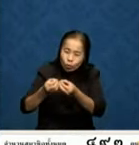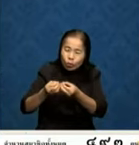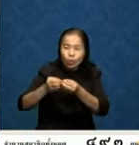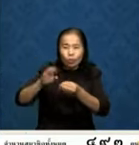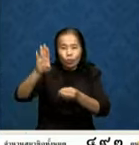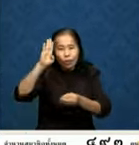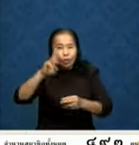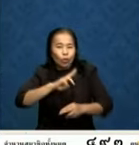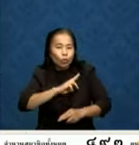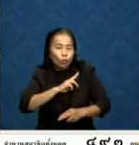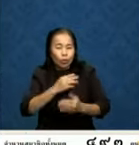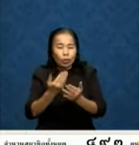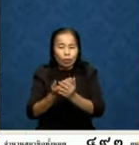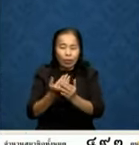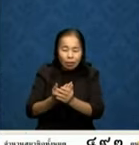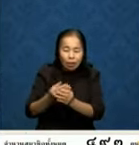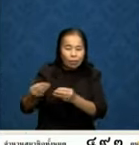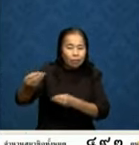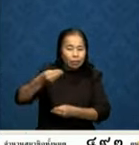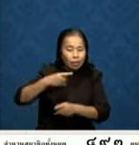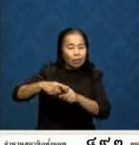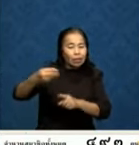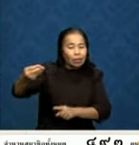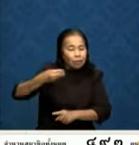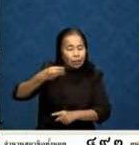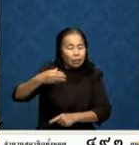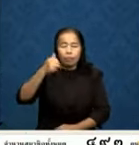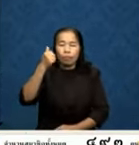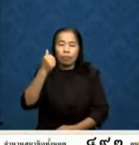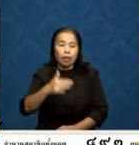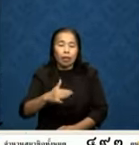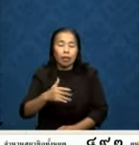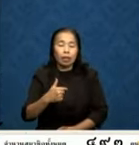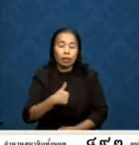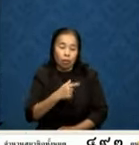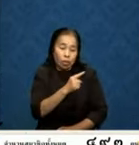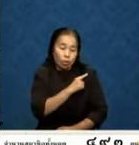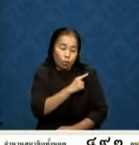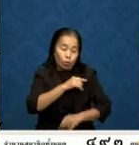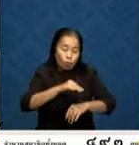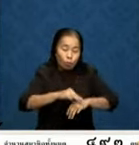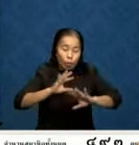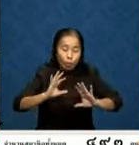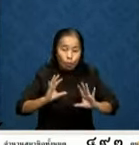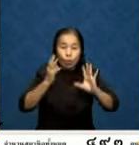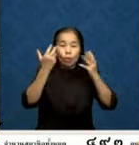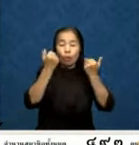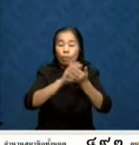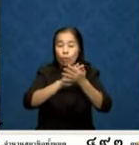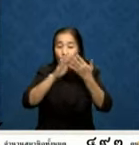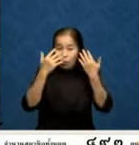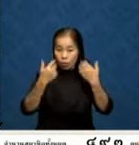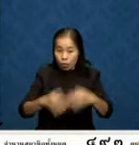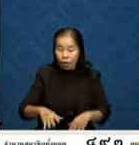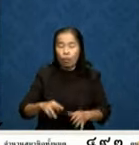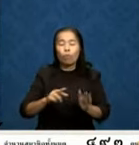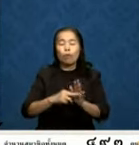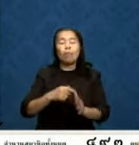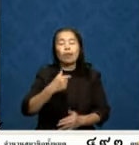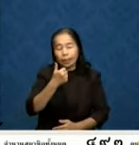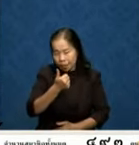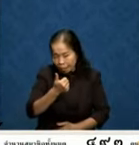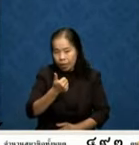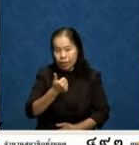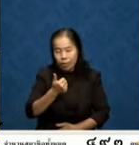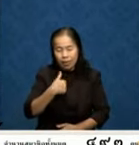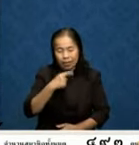มถึงการที่ท่านหลังจากที่ท่านทำหน้าที่จนหมดวาระไปแล้วนะครับก็คือหนึ่งท่านเนี่ยก็จะมีวา